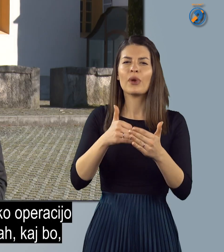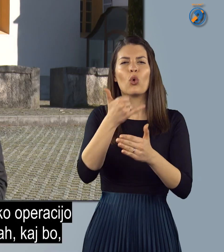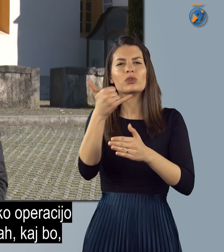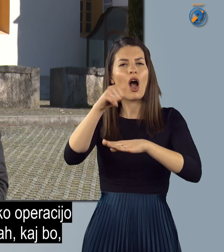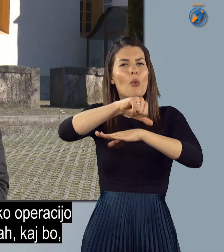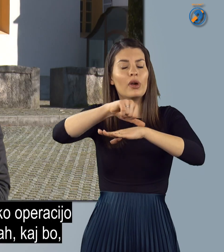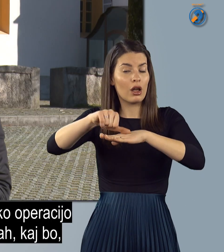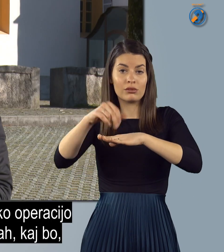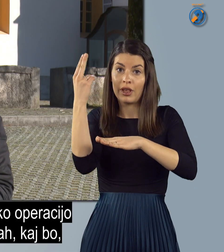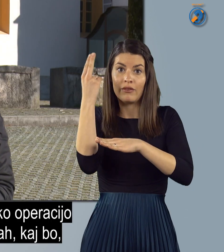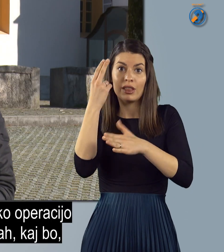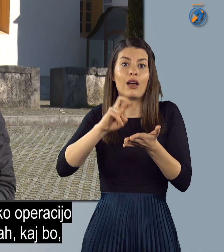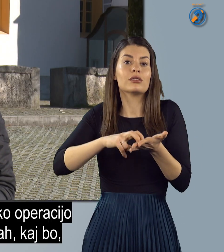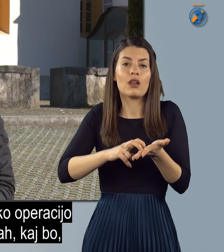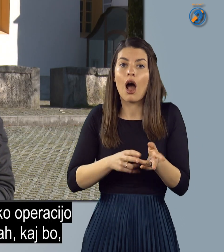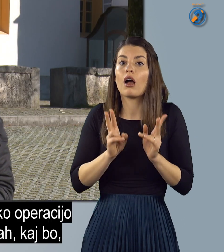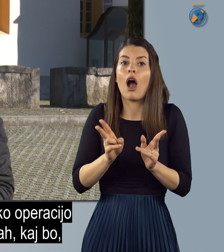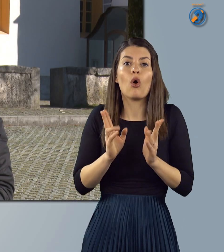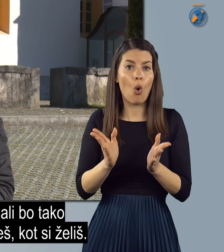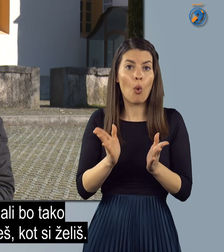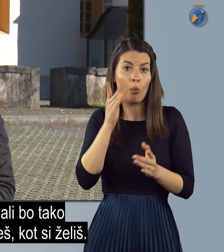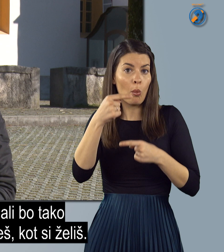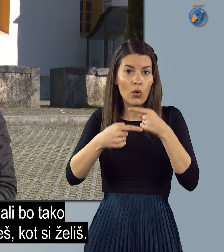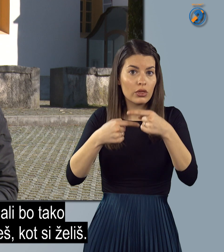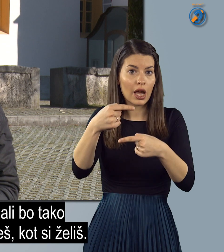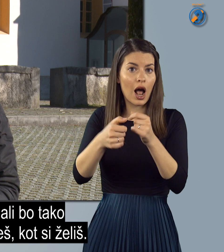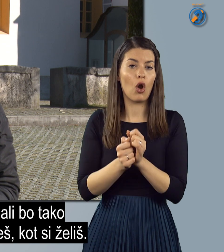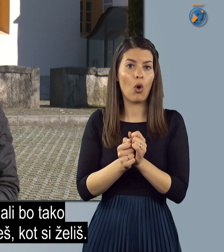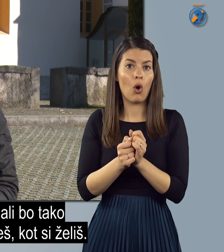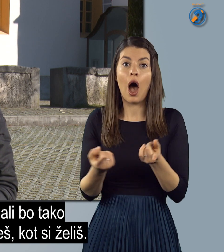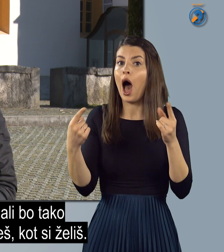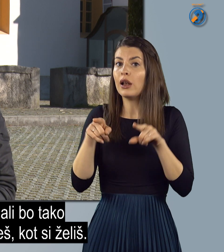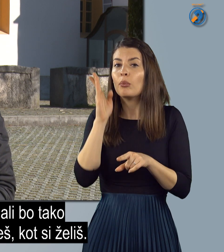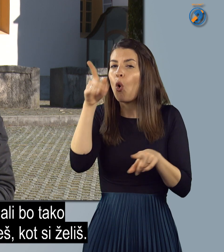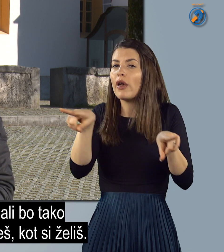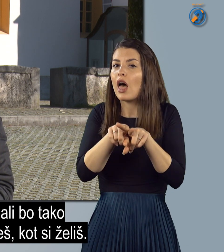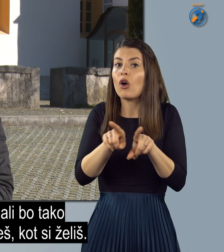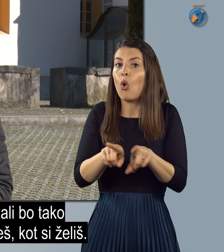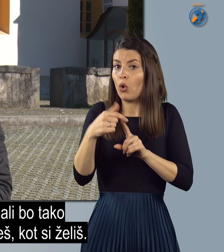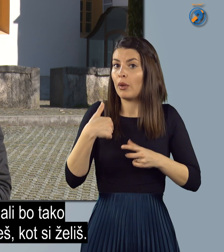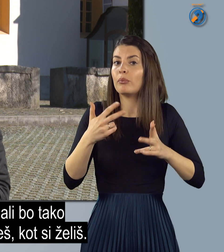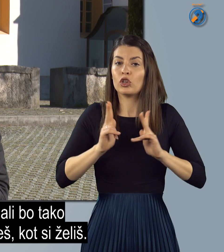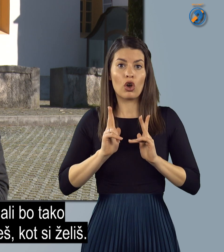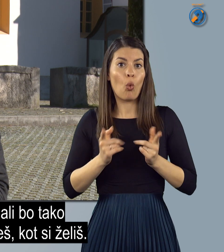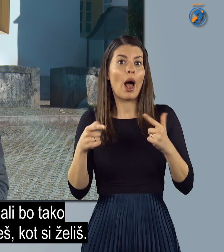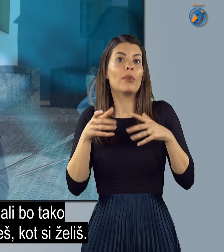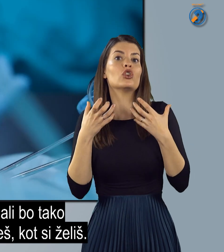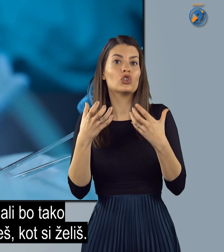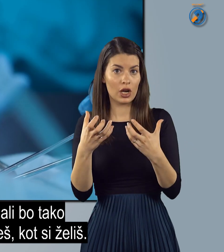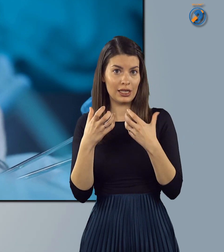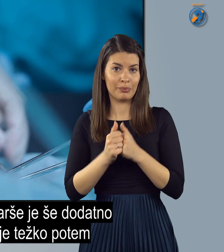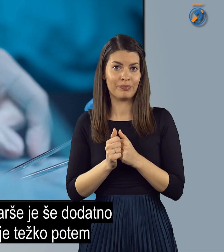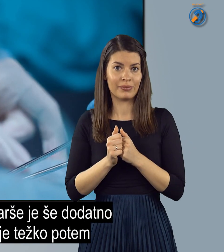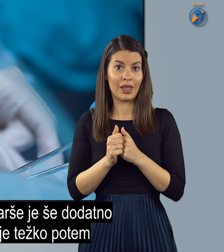Pred vsako operacijo te je strah, kaj bo, kako bo, ali bo tako, kot ti pričakuješ, kot si